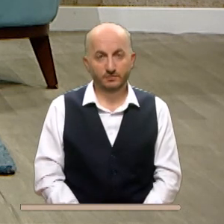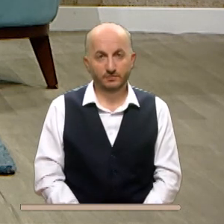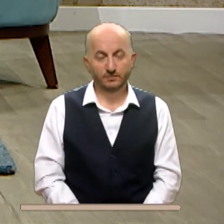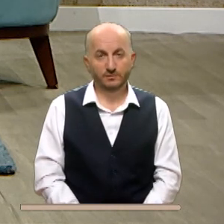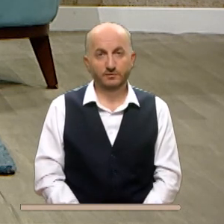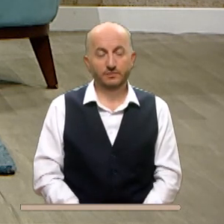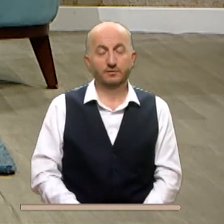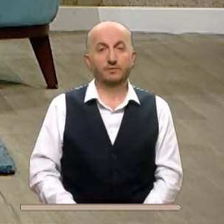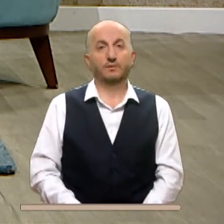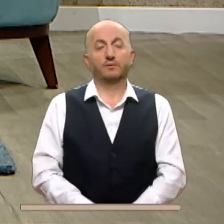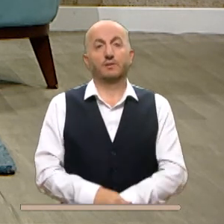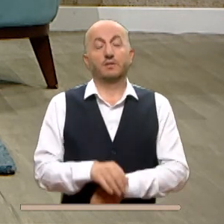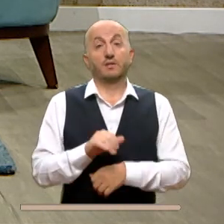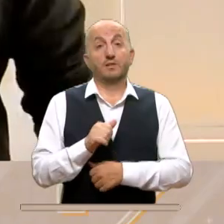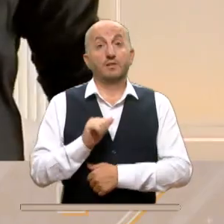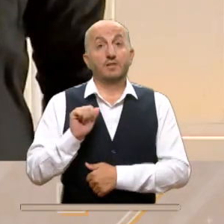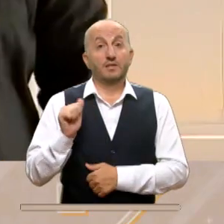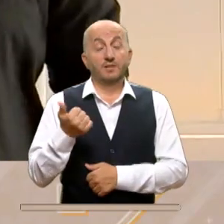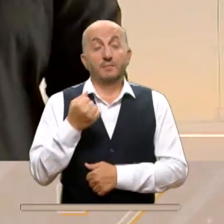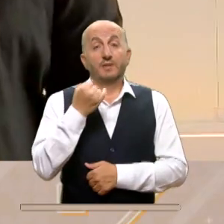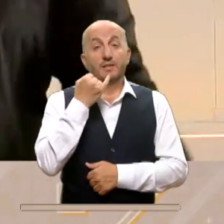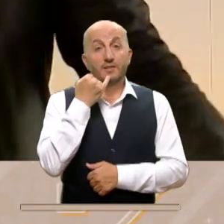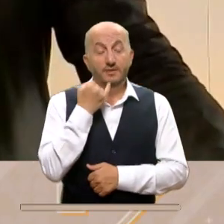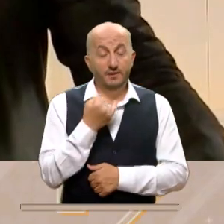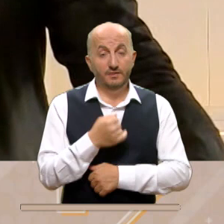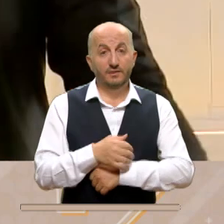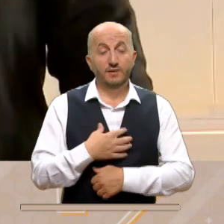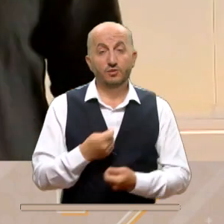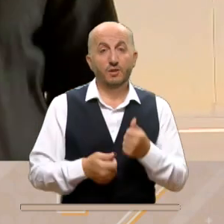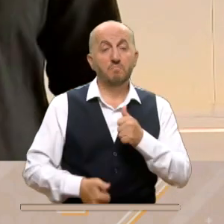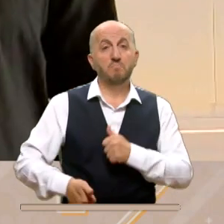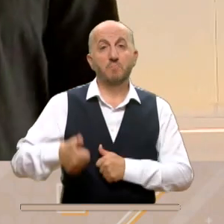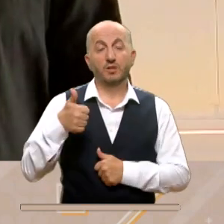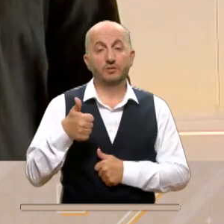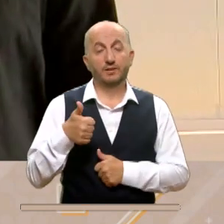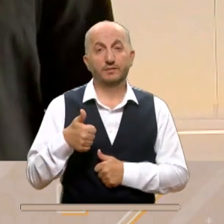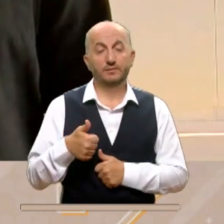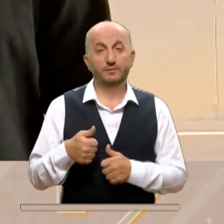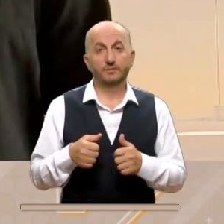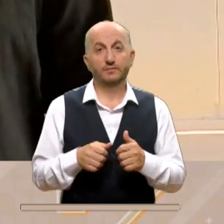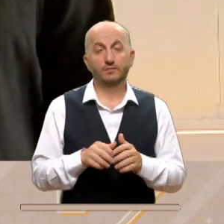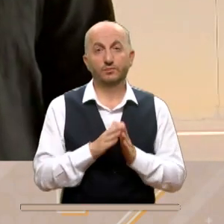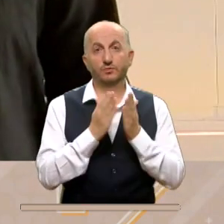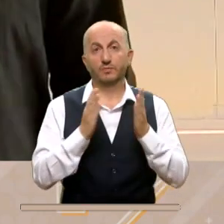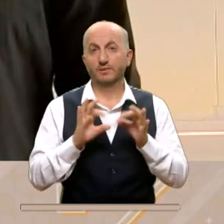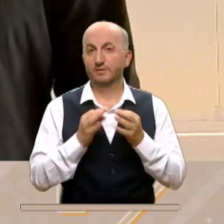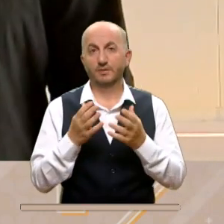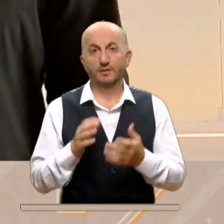Kıymetli izleyiciler, Ahmet Mahmut Şen'e bağlanalım. Bakalım Diyanet İşleri Başkanlığımızın kütüphanesinden bize nasıl kareler